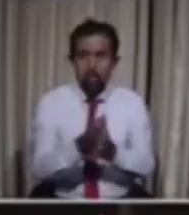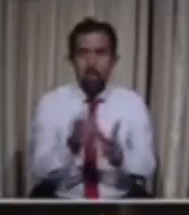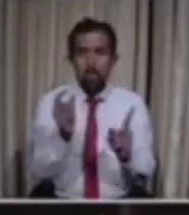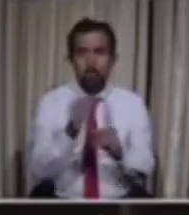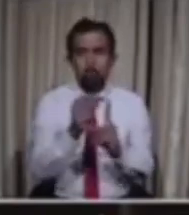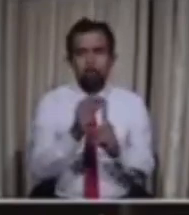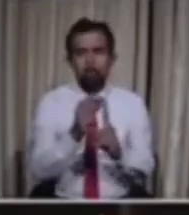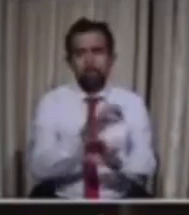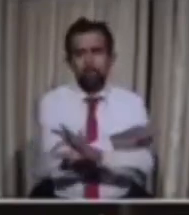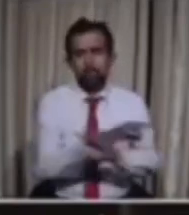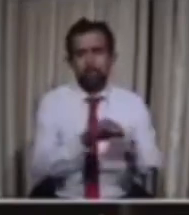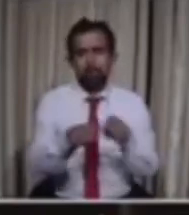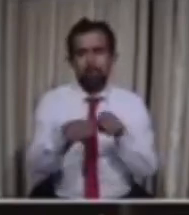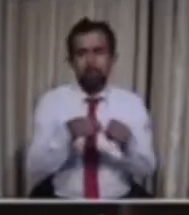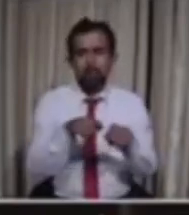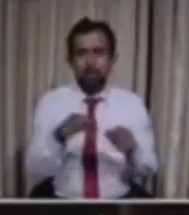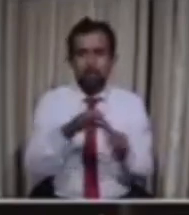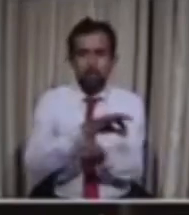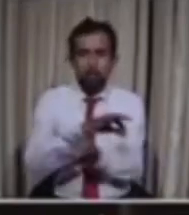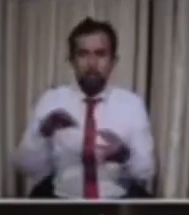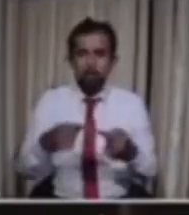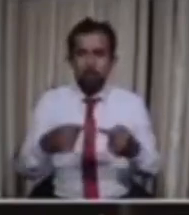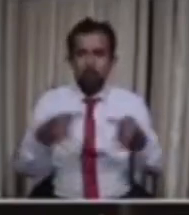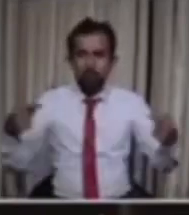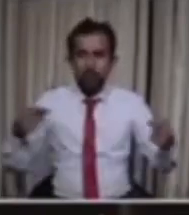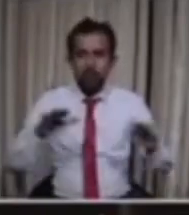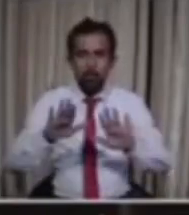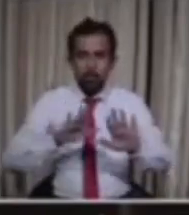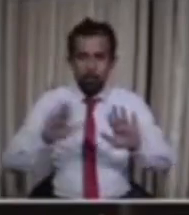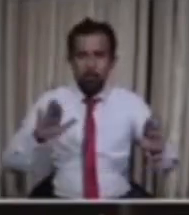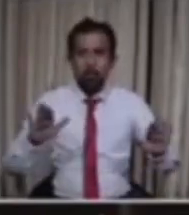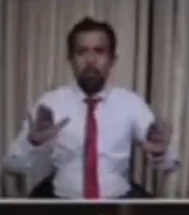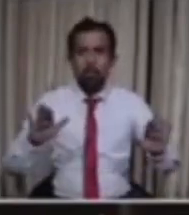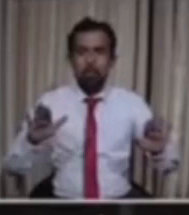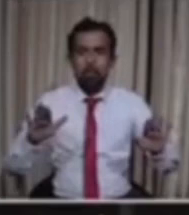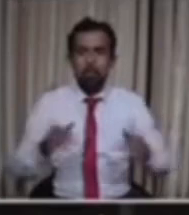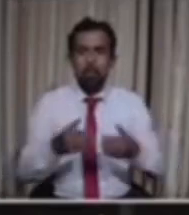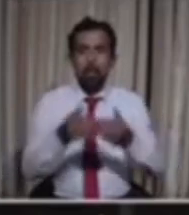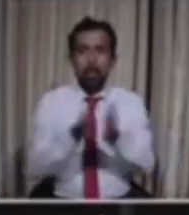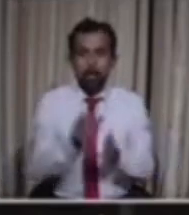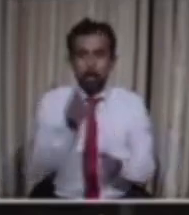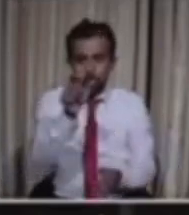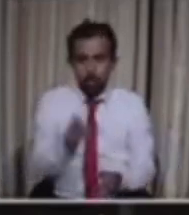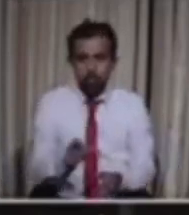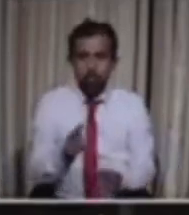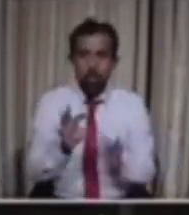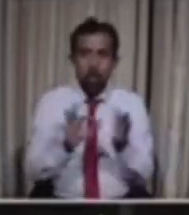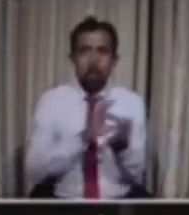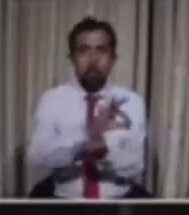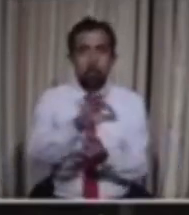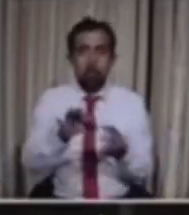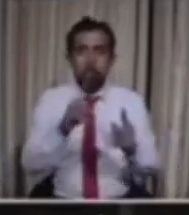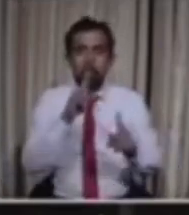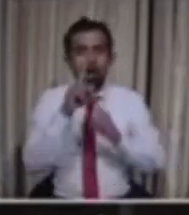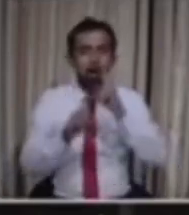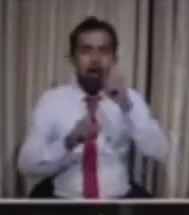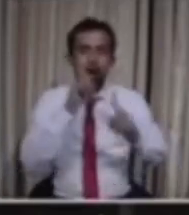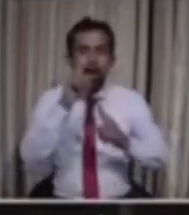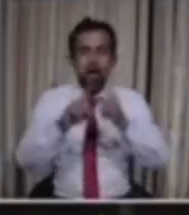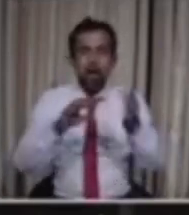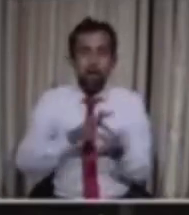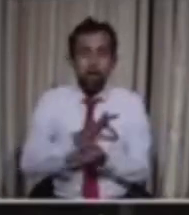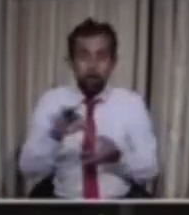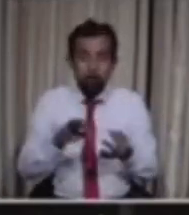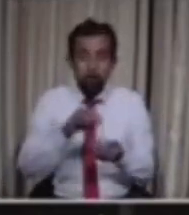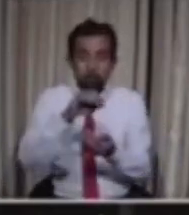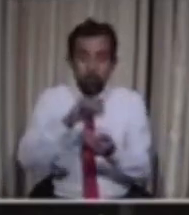விரோதமாக செயல்படுகின்றீர்கள். உண்மையிலே நீங்கள் இதிலே ஒவ்வொருவரும் பேசுவது ஜனநாயகம் என்று சொல்லி சொன்னால், நீங்கள் ஜனநாயகத்தை காப்பதற்காக உங்களுடைய நாட்டை